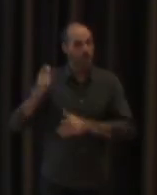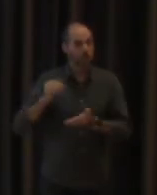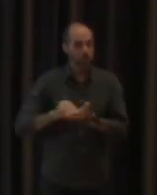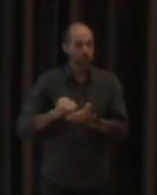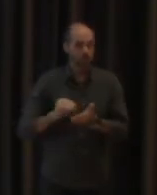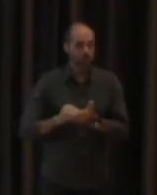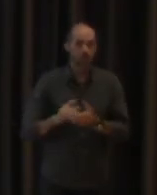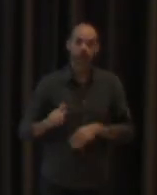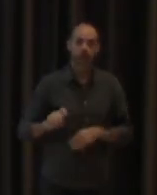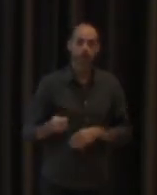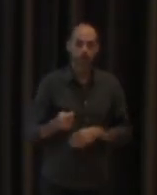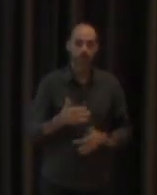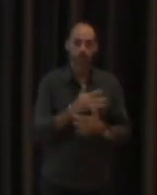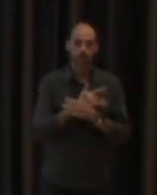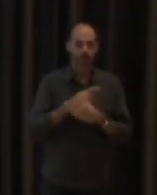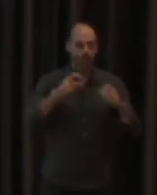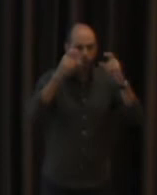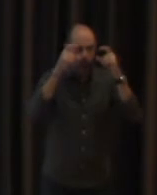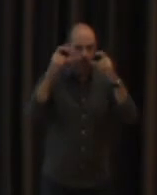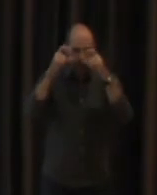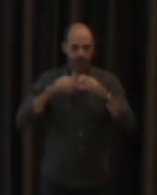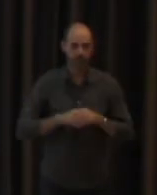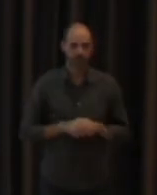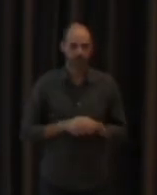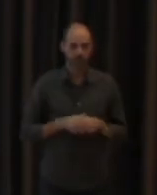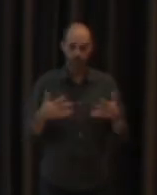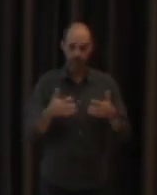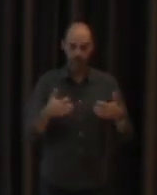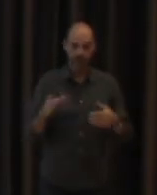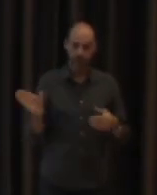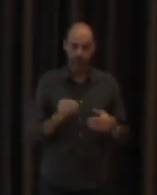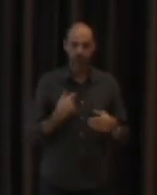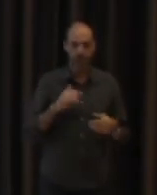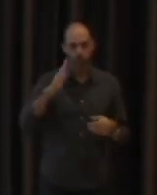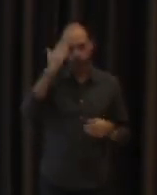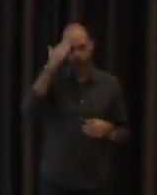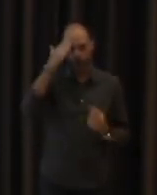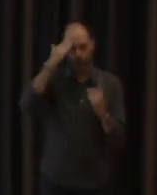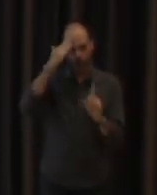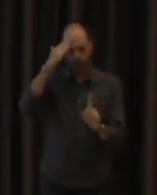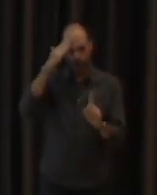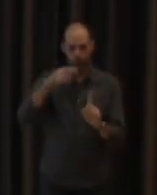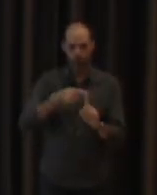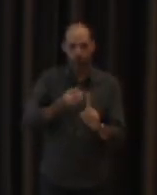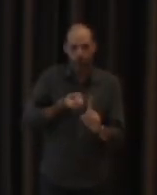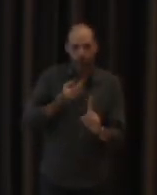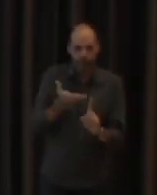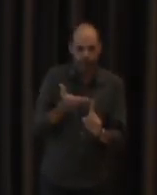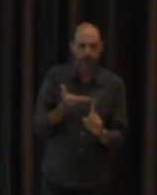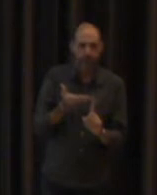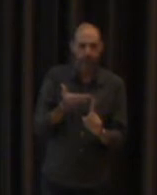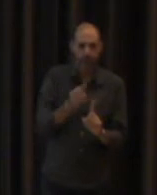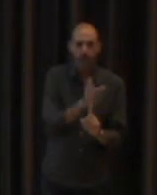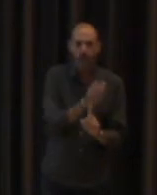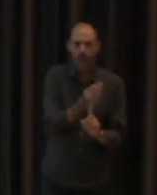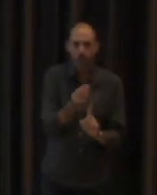Maria porten ulleres. Totes aquestes frases contenen un subjecte que expressa una pluralitat d'individus, en Pere i la